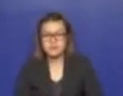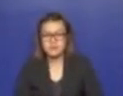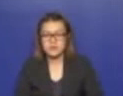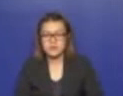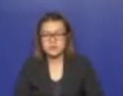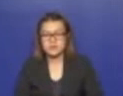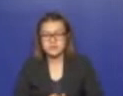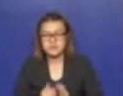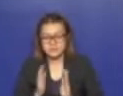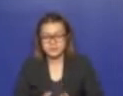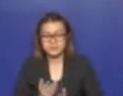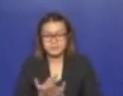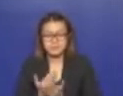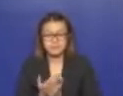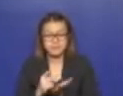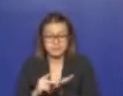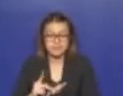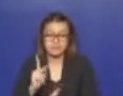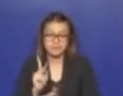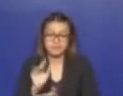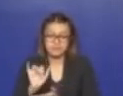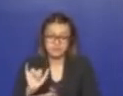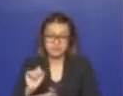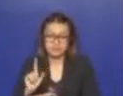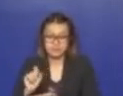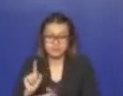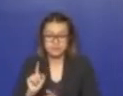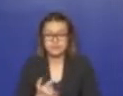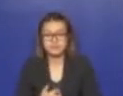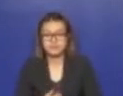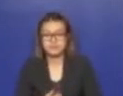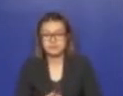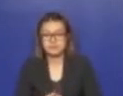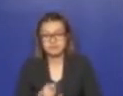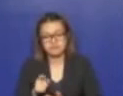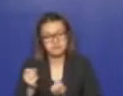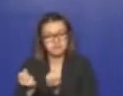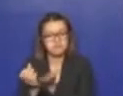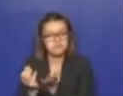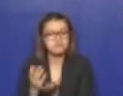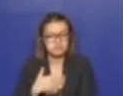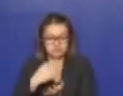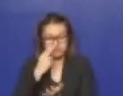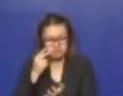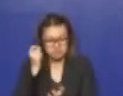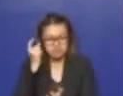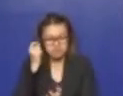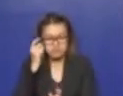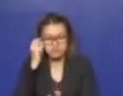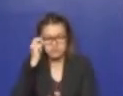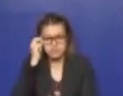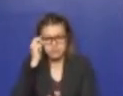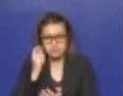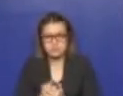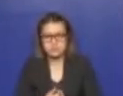ยศ.ที่จะต้องได้รับผลกระทบเราก็มองเห็นนะครับว่า